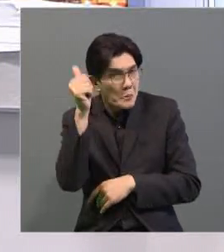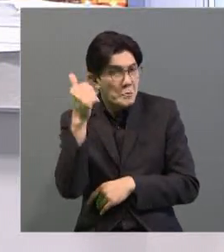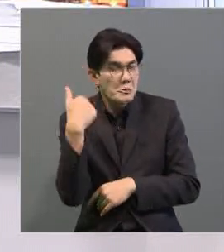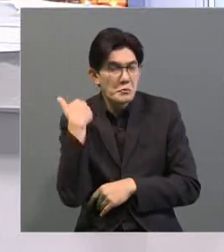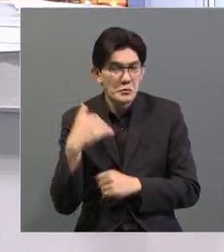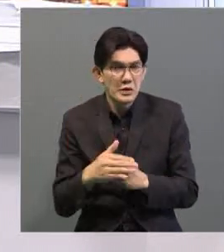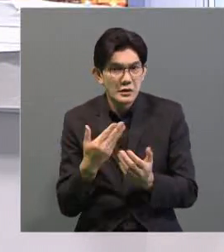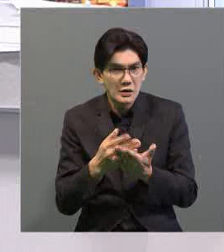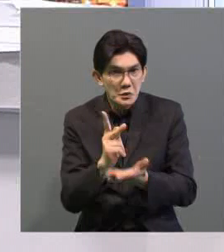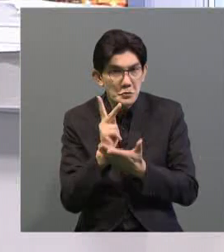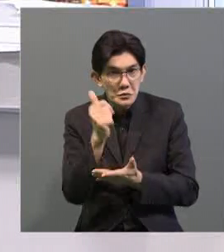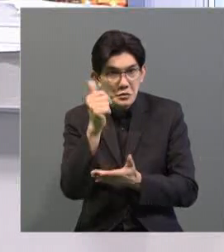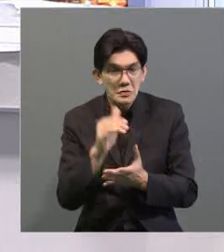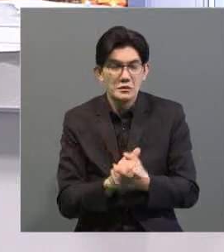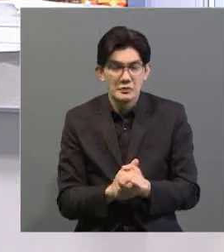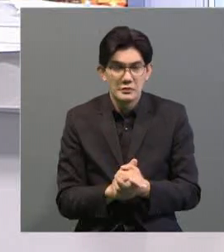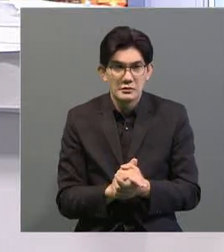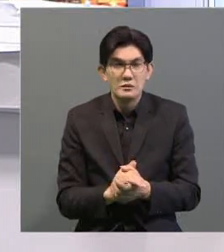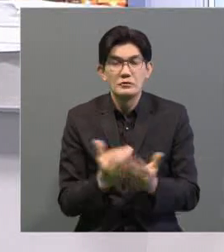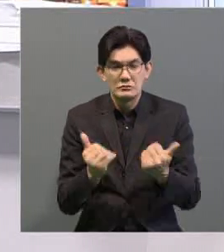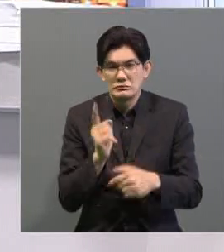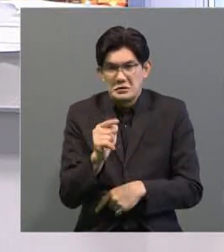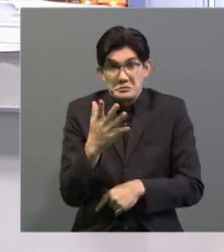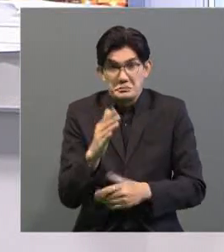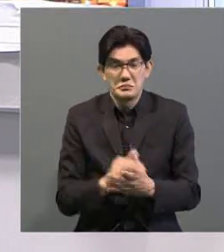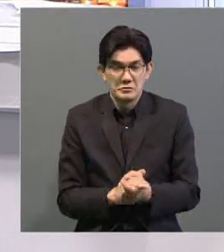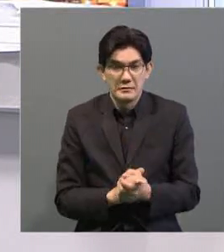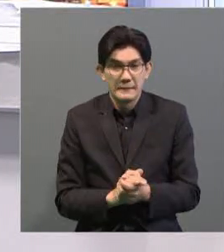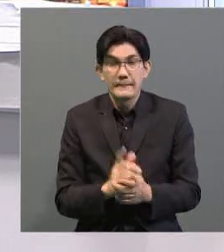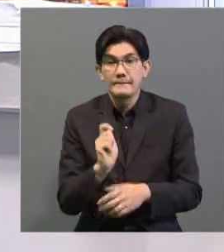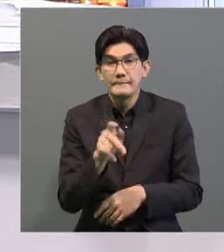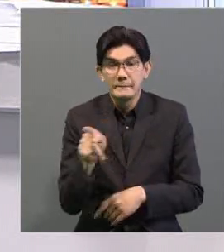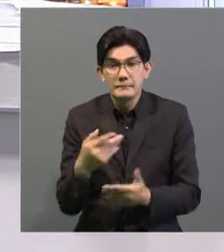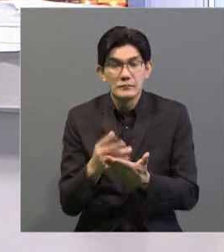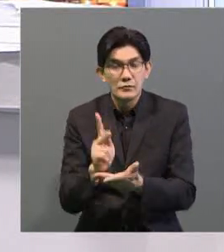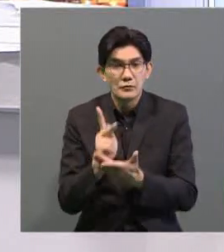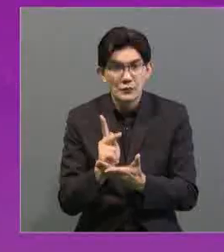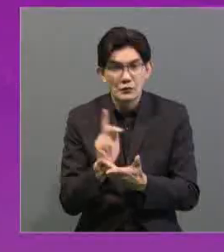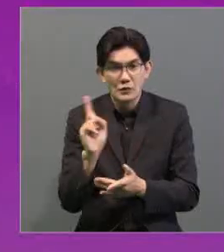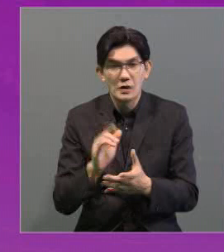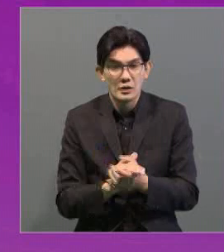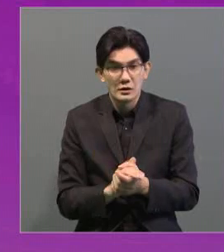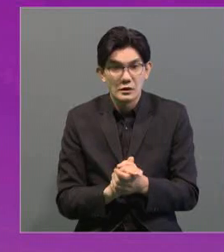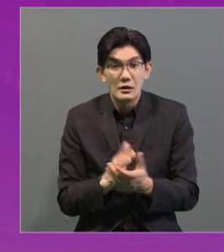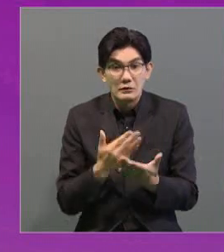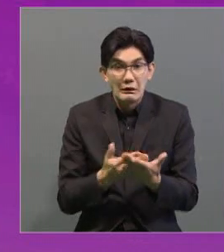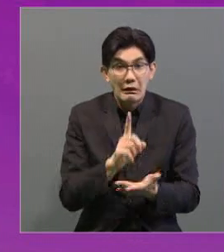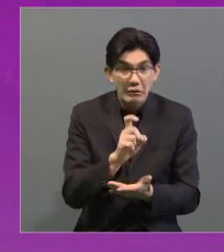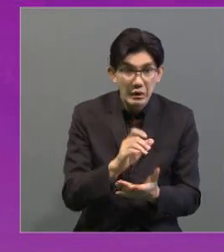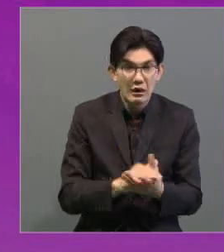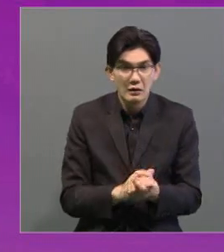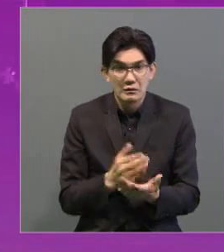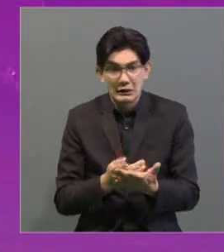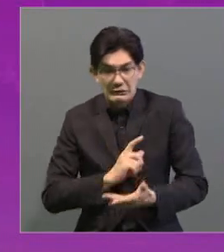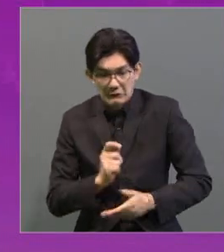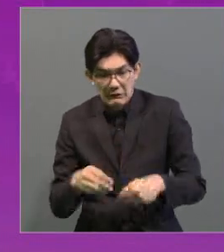ได้สิกู้เงินได้สิใช่ไหมปรากฏว่าไม่ใช่แบบนั้นเลยนะคะมันเป็นแอปกู้เงินที่เอาไปเนี่ยเงินก็ไม่ได้แถมต้องไปเ